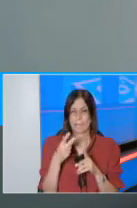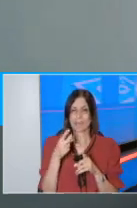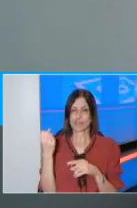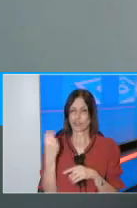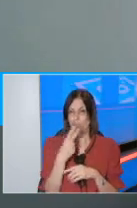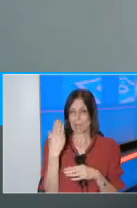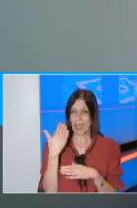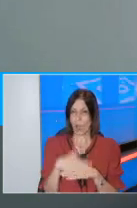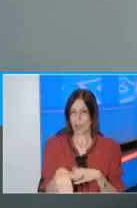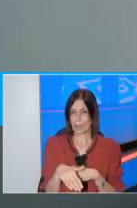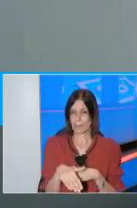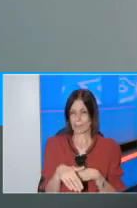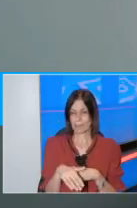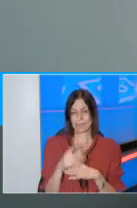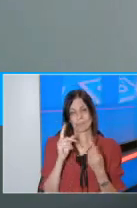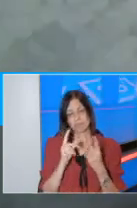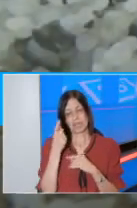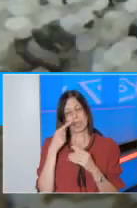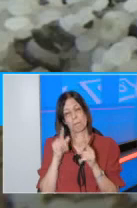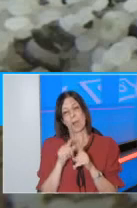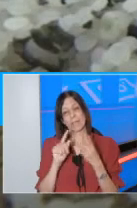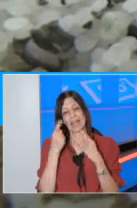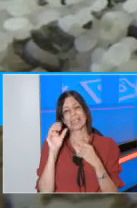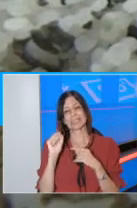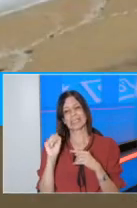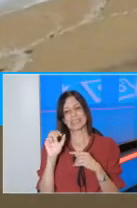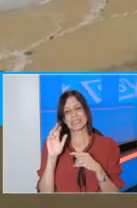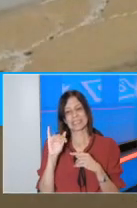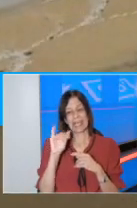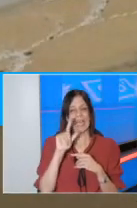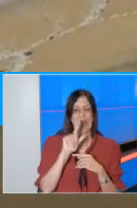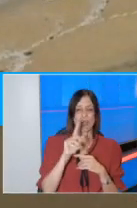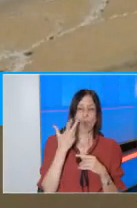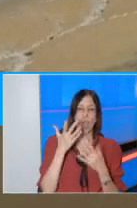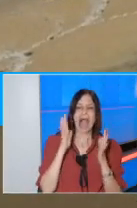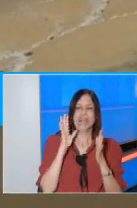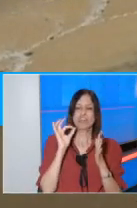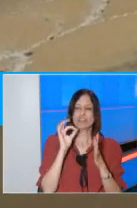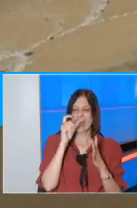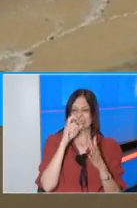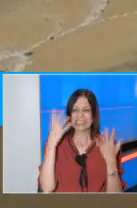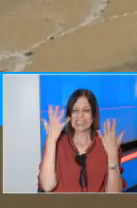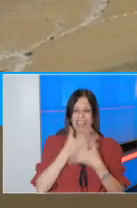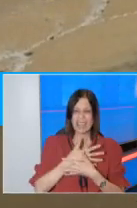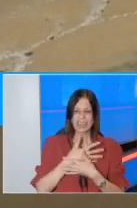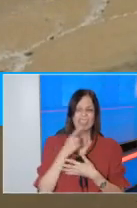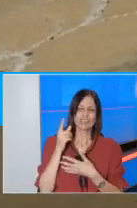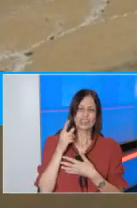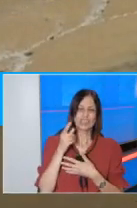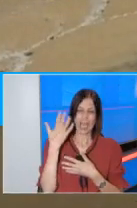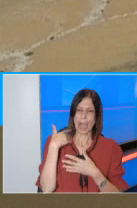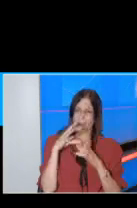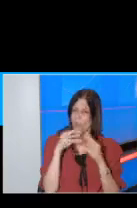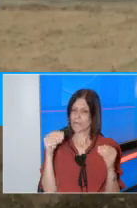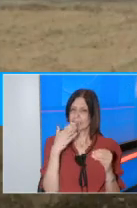בשבועיים האחרונים במקרה בסרילנקה, או כמו שראינו באסון הזפת שפקד את חופי ישראל לפני כבר